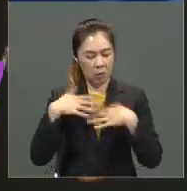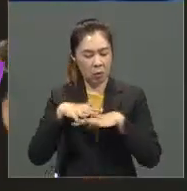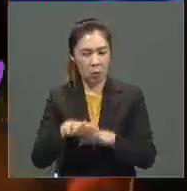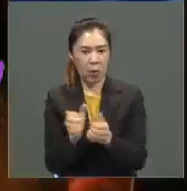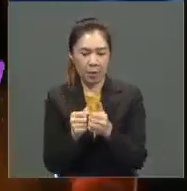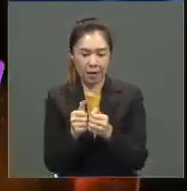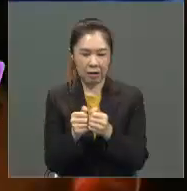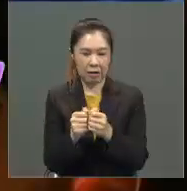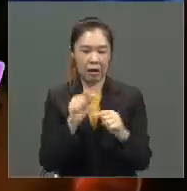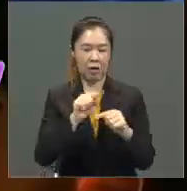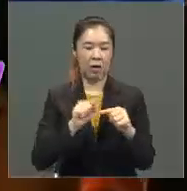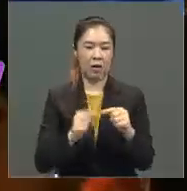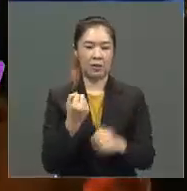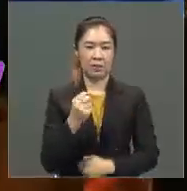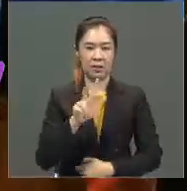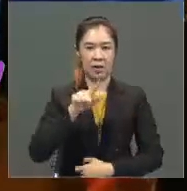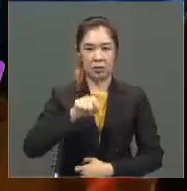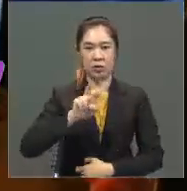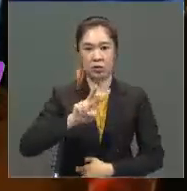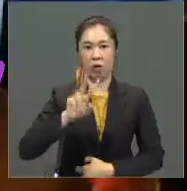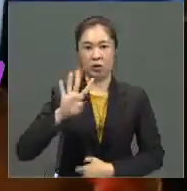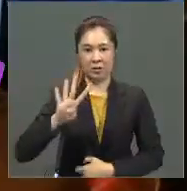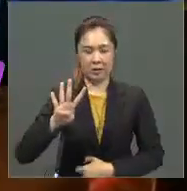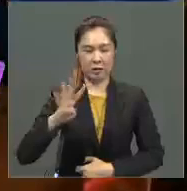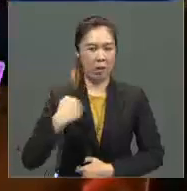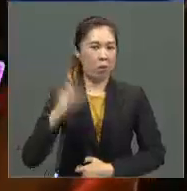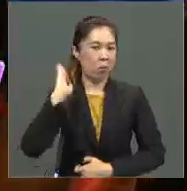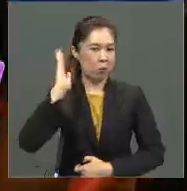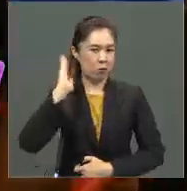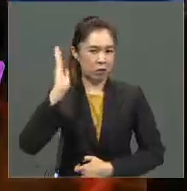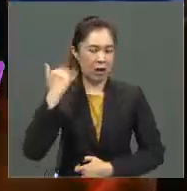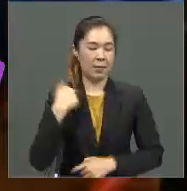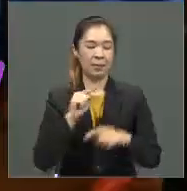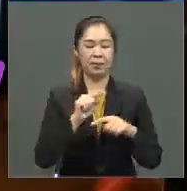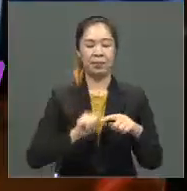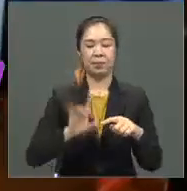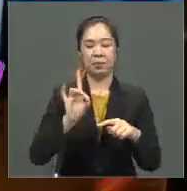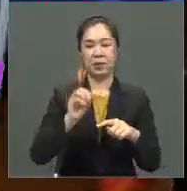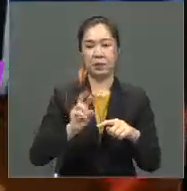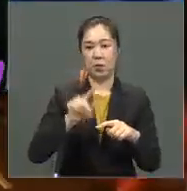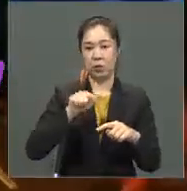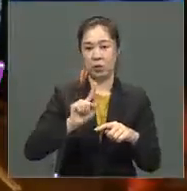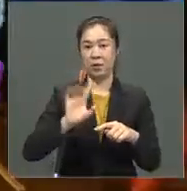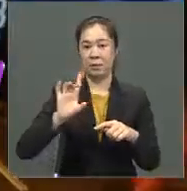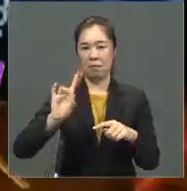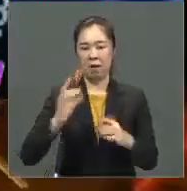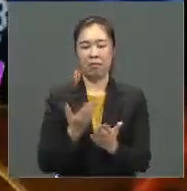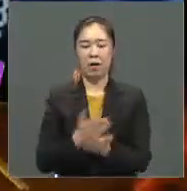มากที่สุดรองลงมาก็คือเว็บไซต์หรือแอปพลิเคชั่นดูหนังฟังเพลงเล่นเกมส์และแอพพลิเคชั่นไลน์ที่นี้พอเห็นโฆษณาแล้วฮะก็มีเด็กและเยาวชนเข้าไปเล่นพนันถึงร้อยละ13.2 4ส่วนใหญ่เป็นผู้ชายนะคะและผู้เล่นร้อยละ80 2.18